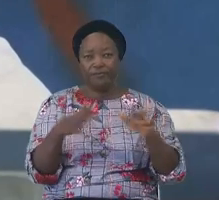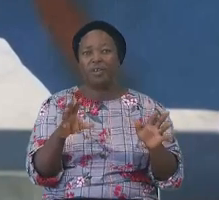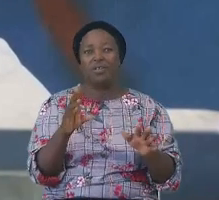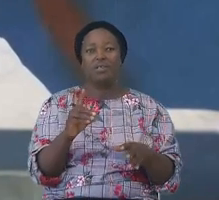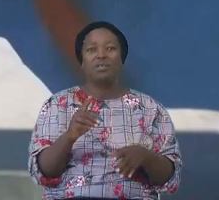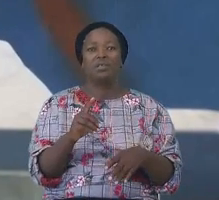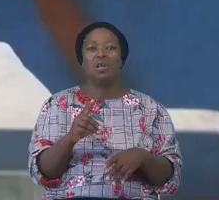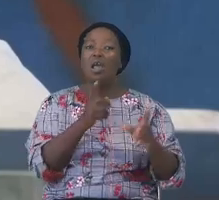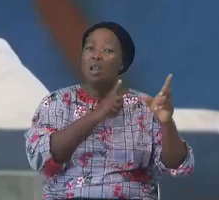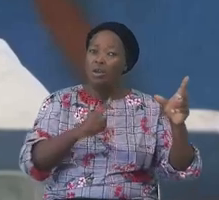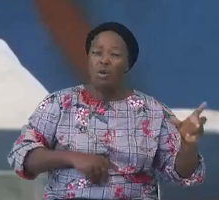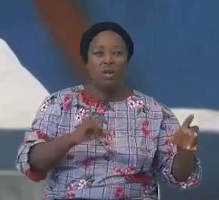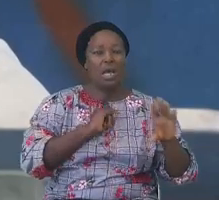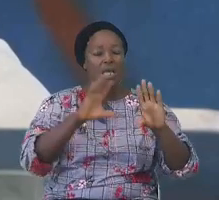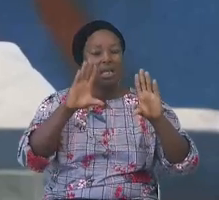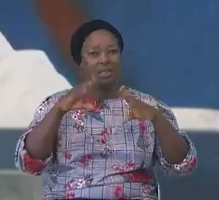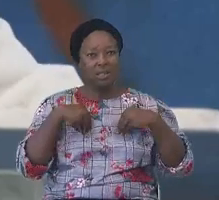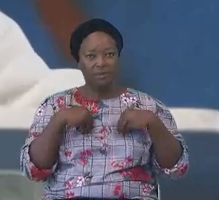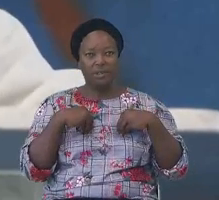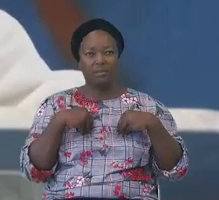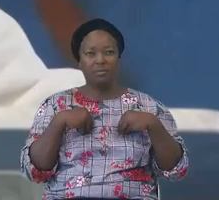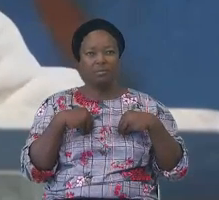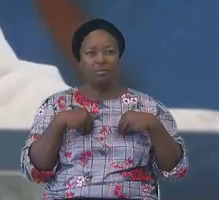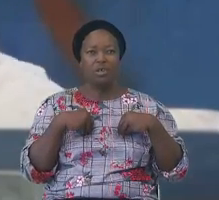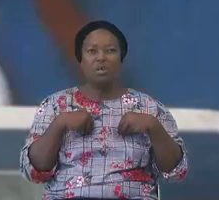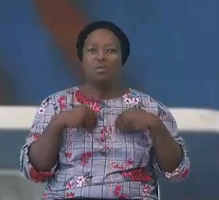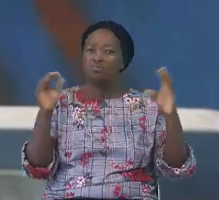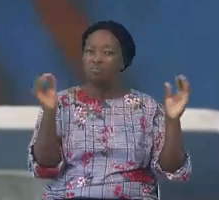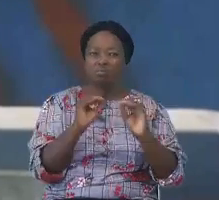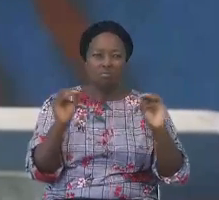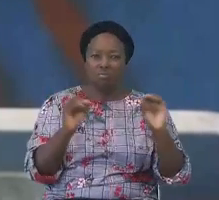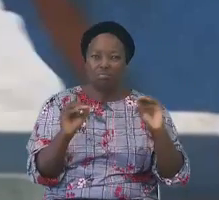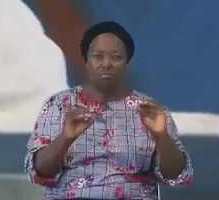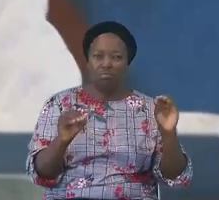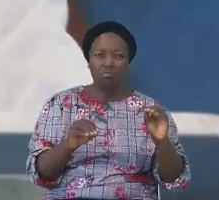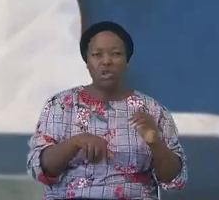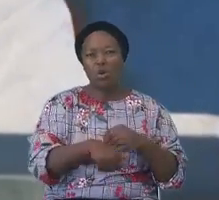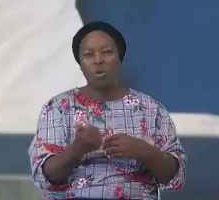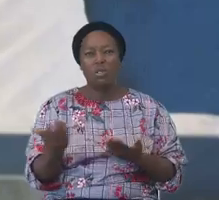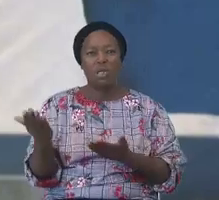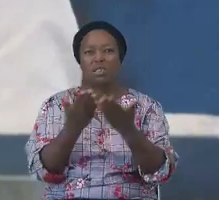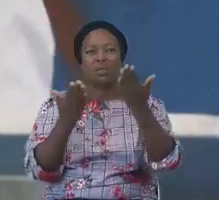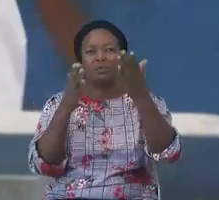Et le joug de l'ennemi est détruit, achevé. Seigneur, j'accepte.